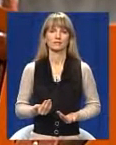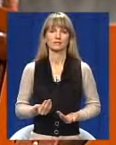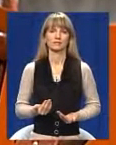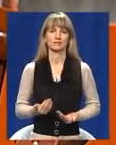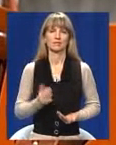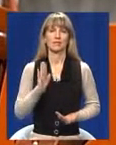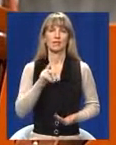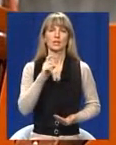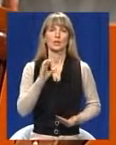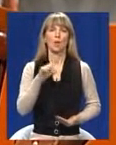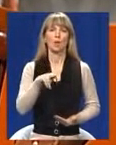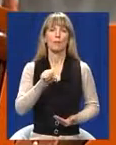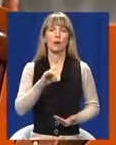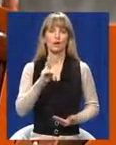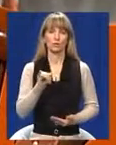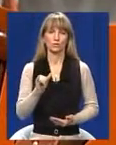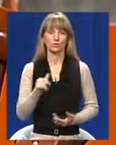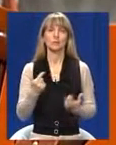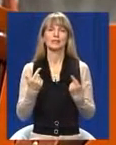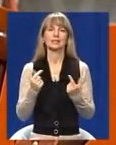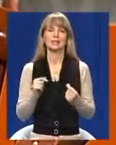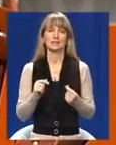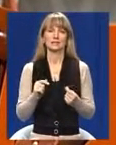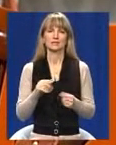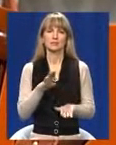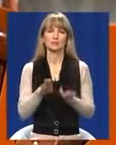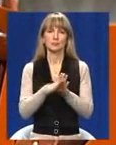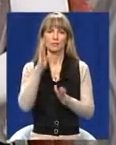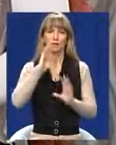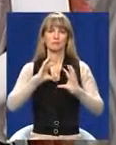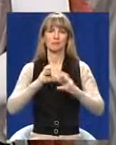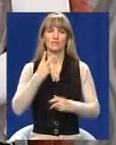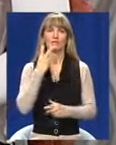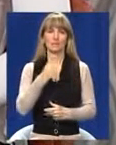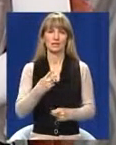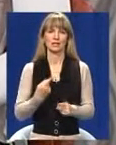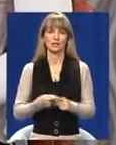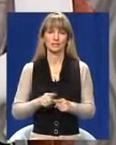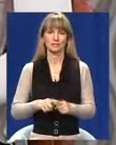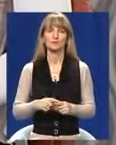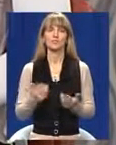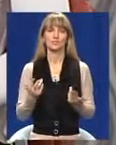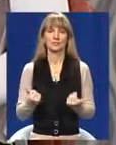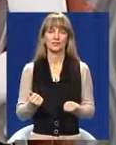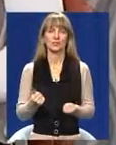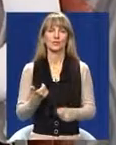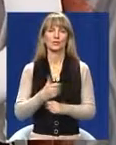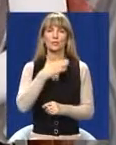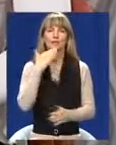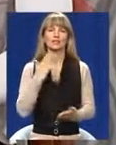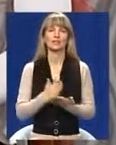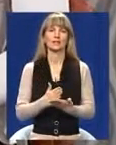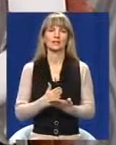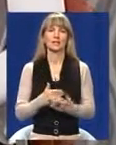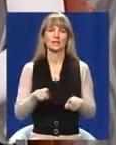в зоопарк ходила. В зоопарк чи десь в підводний світ бачила тваринок цих, так? До речі, дуже багато зараз існують